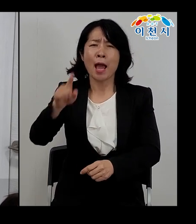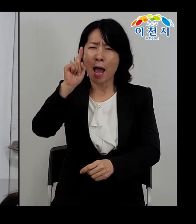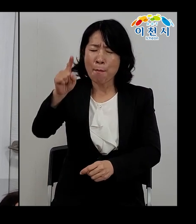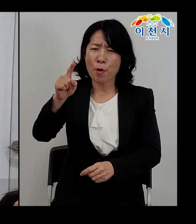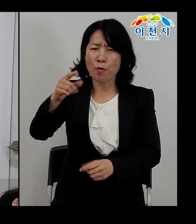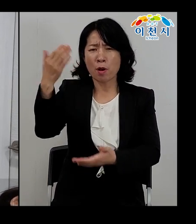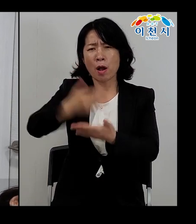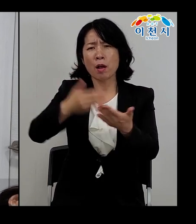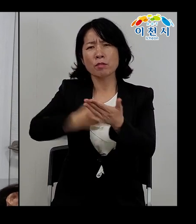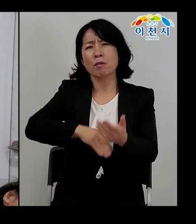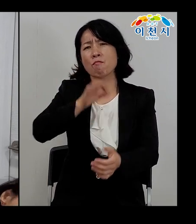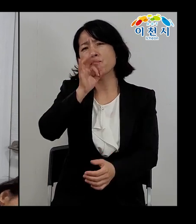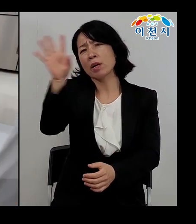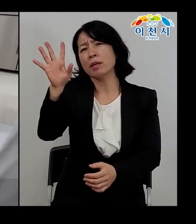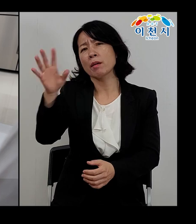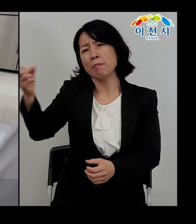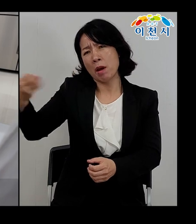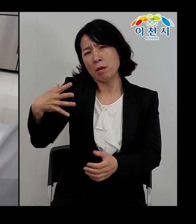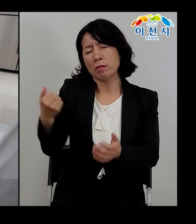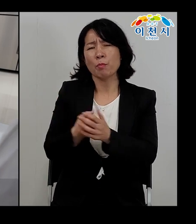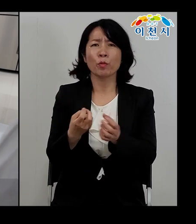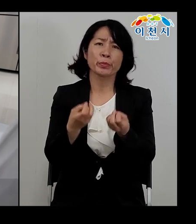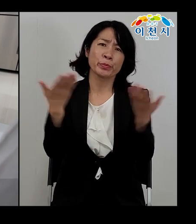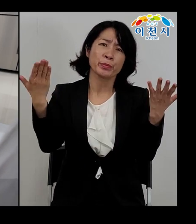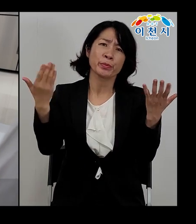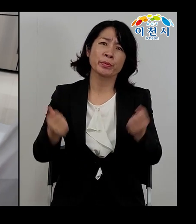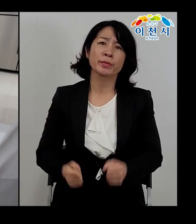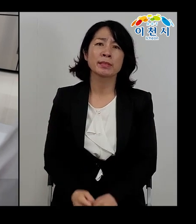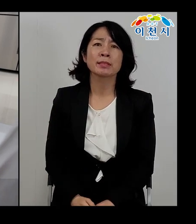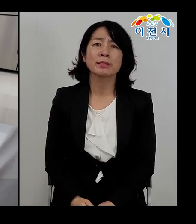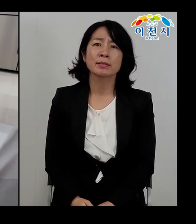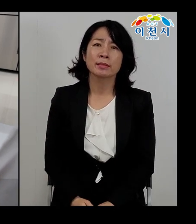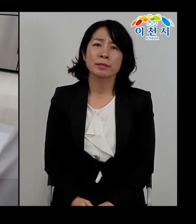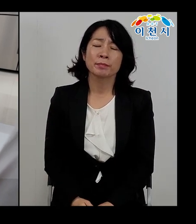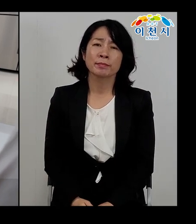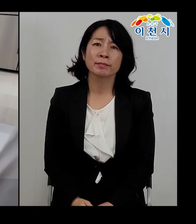집주인이 한 푼도 깎아줄 수 없다 그래서 어쩔 수가 없어요.